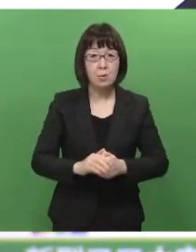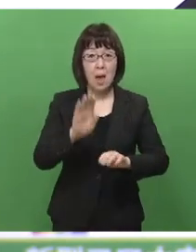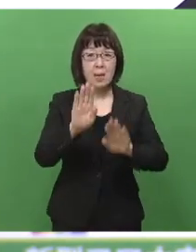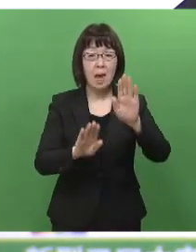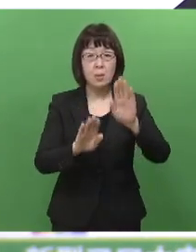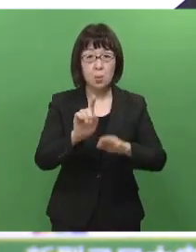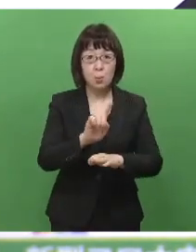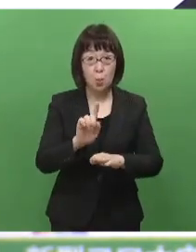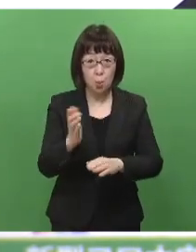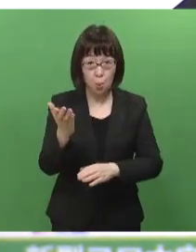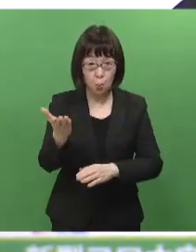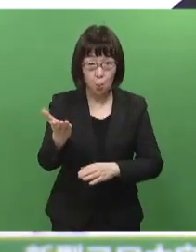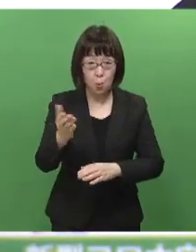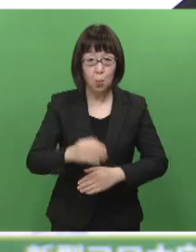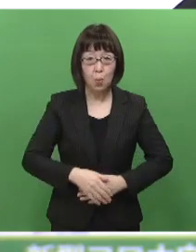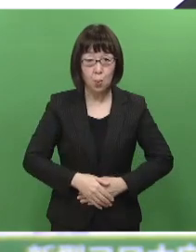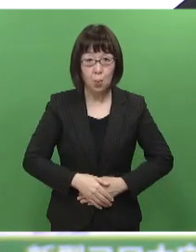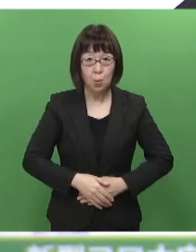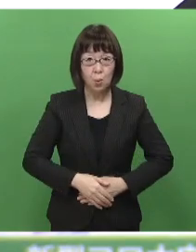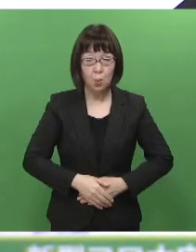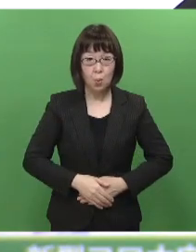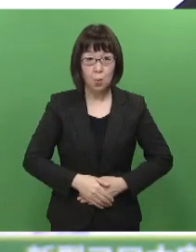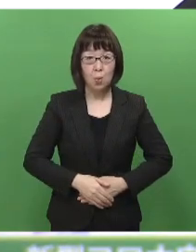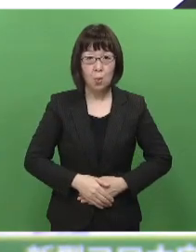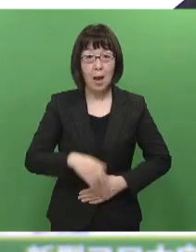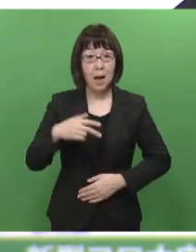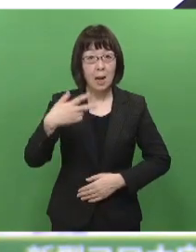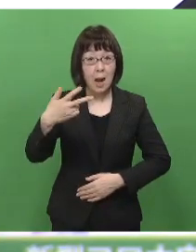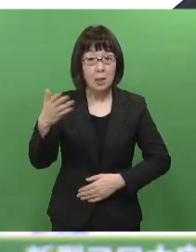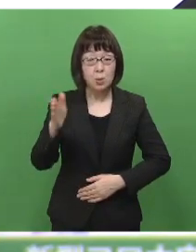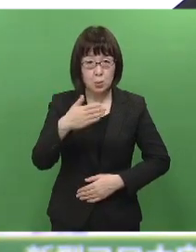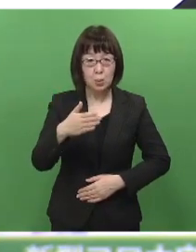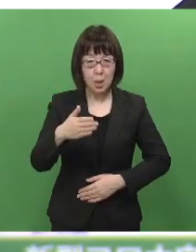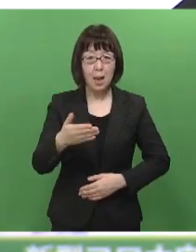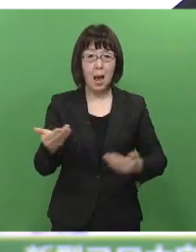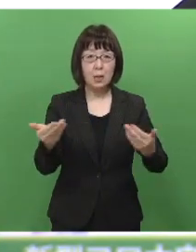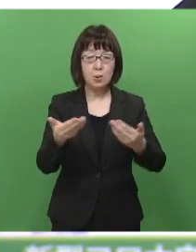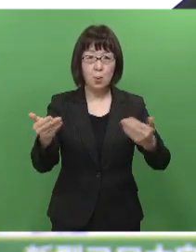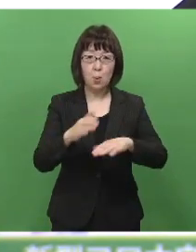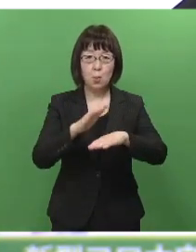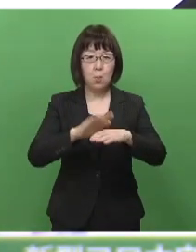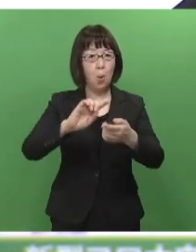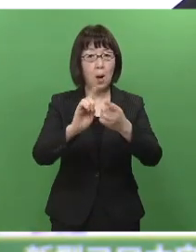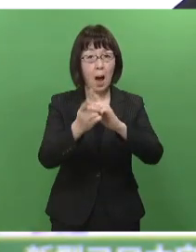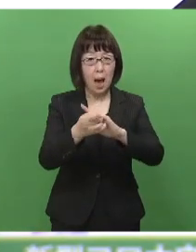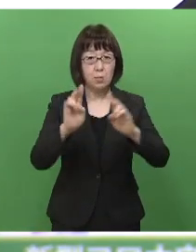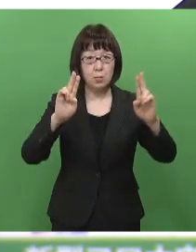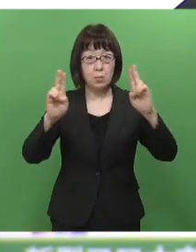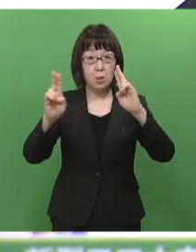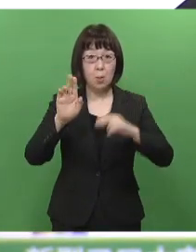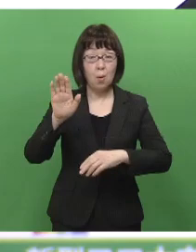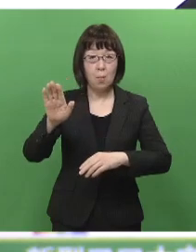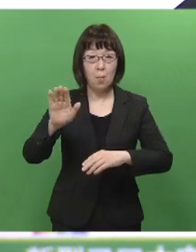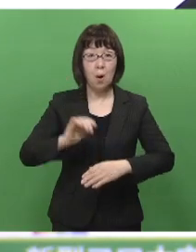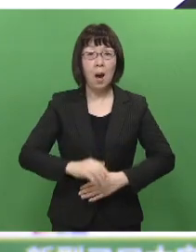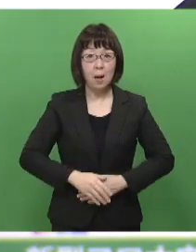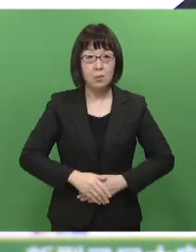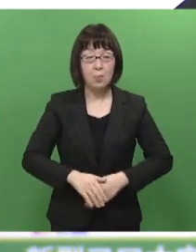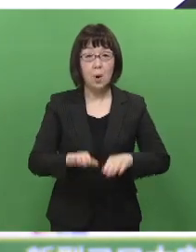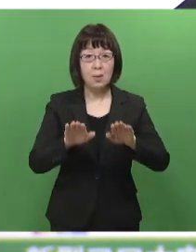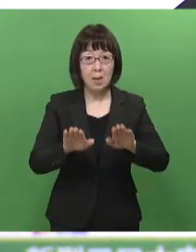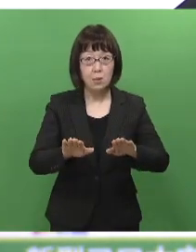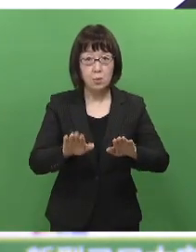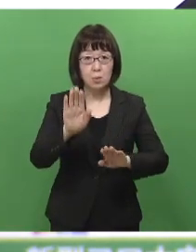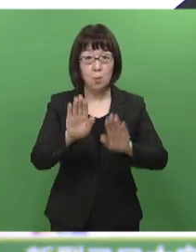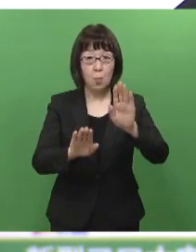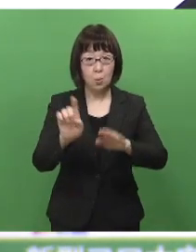られなかったようです。週明けから取り組むという企業もあるかとは思うんですけれども、 改めてこの現状の受け止めとですね、